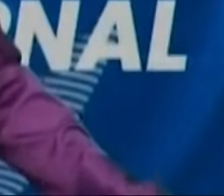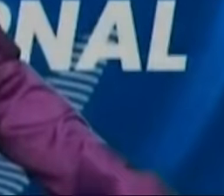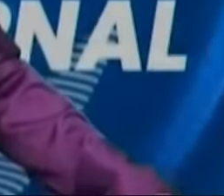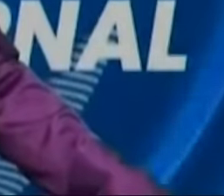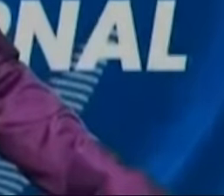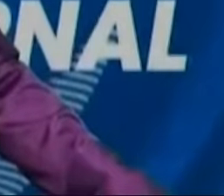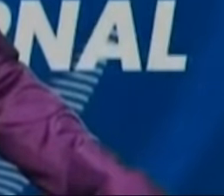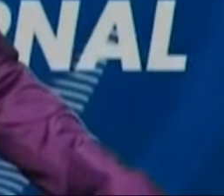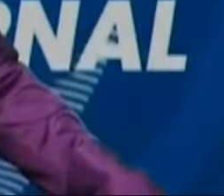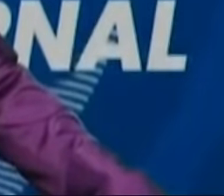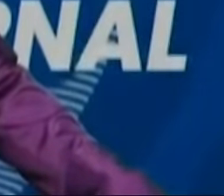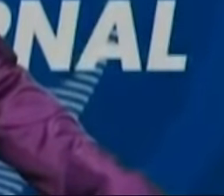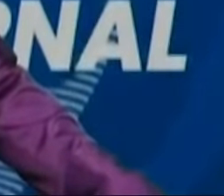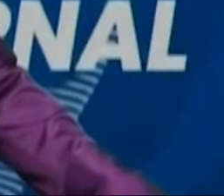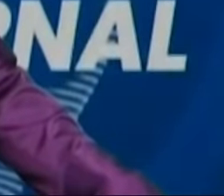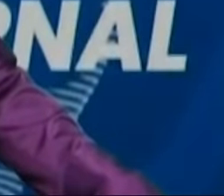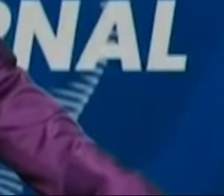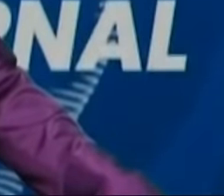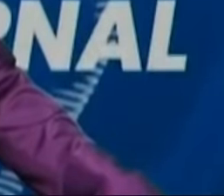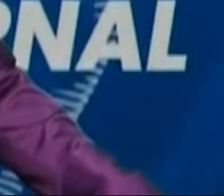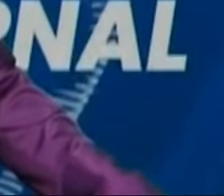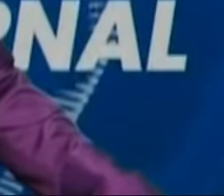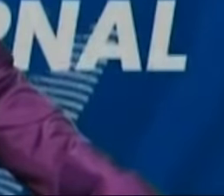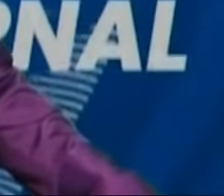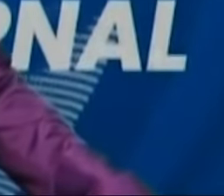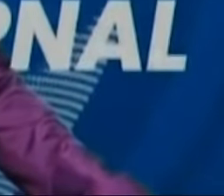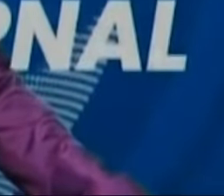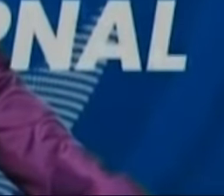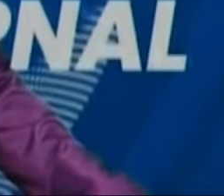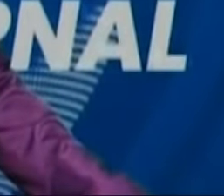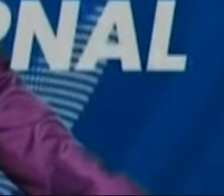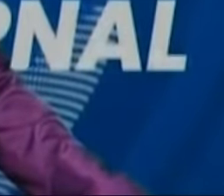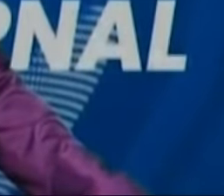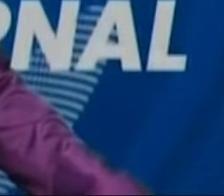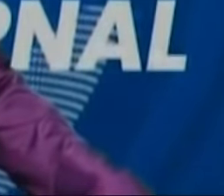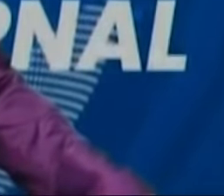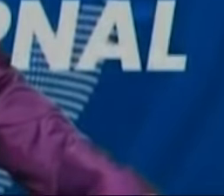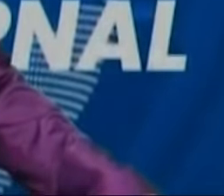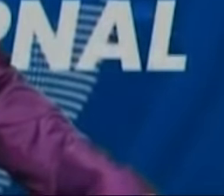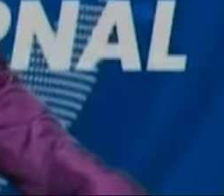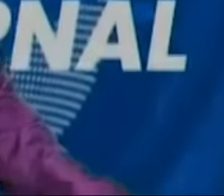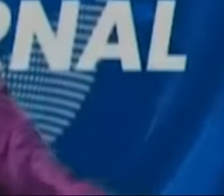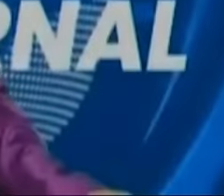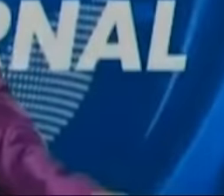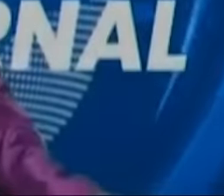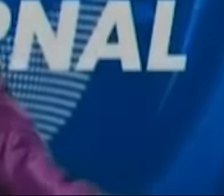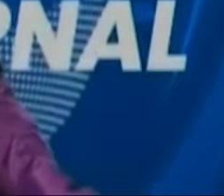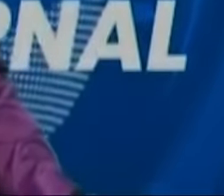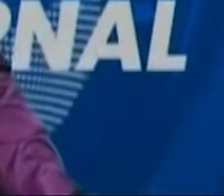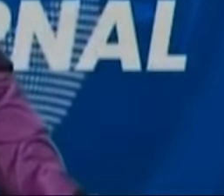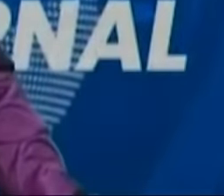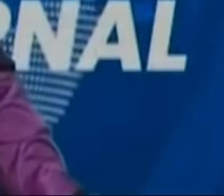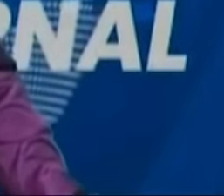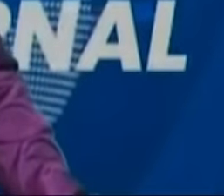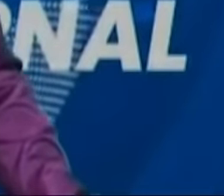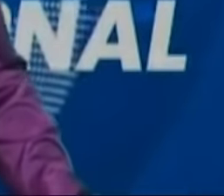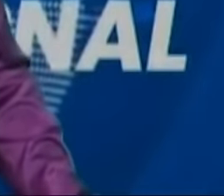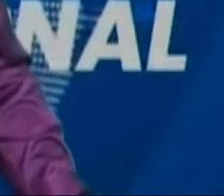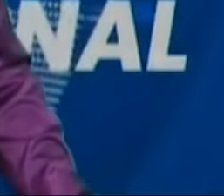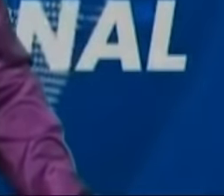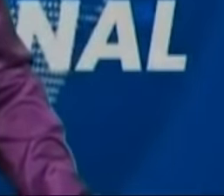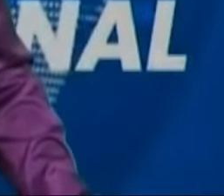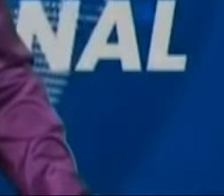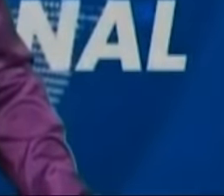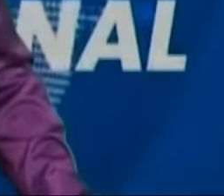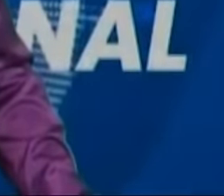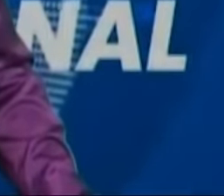Bonjour à toutes et à tous à la une de ces journaux. Les questions climatiques entre la République démocratique du Congo et la République du Congo. La ministre déléguée